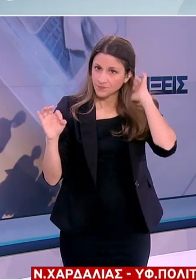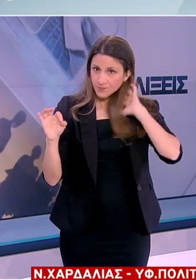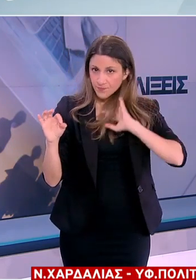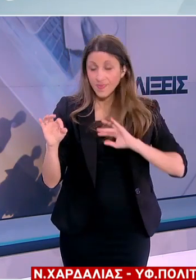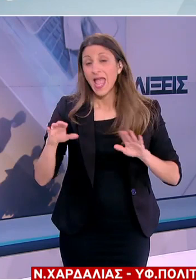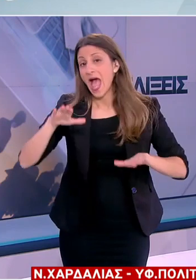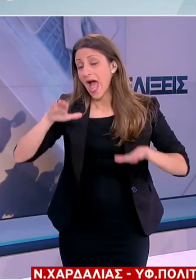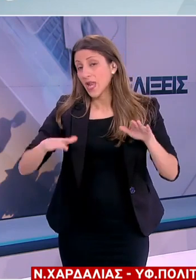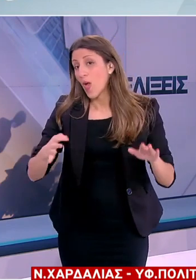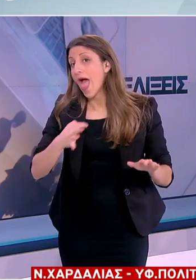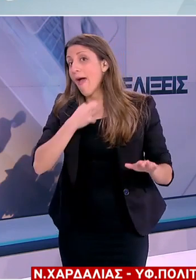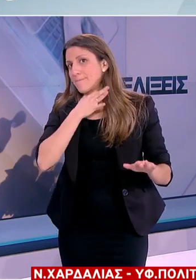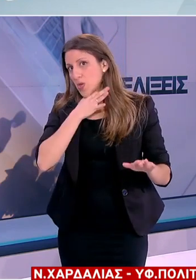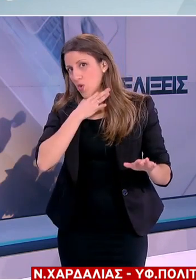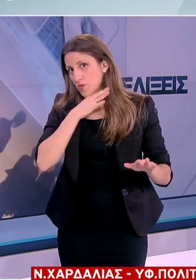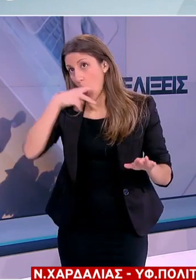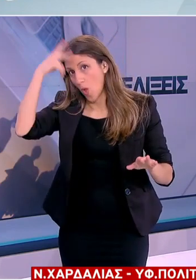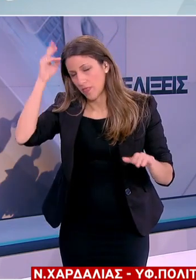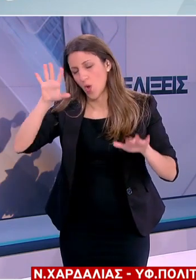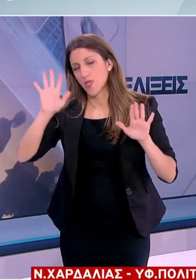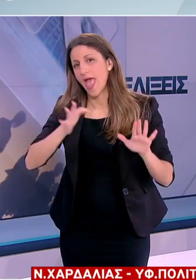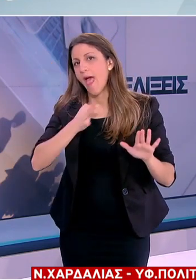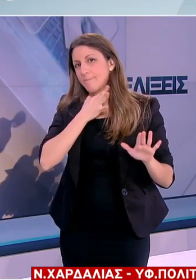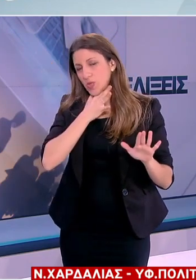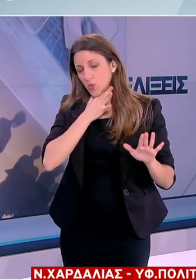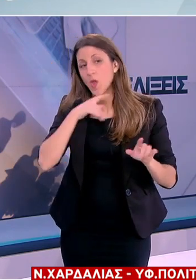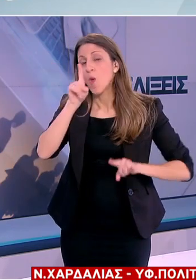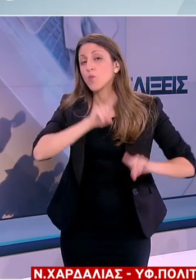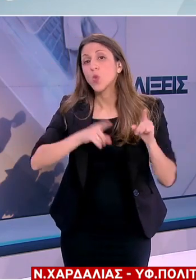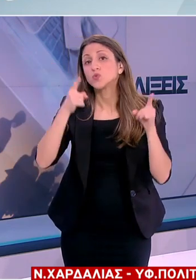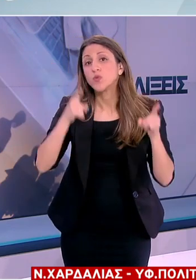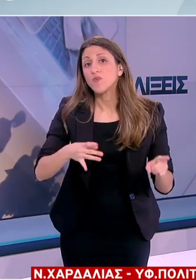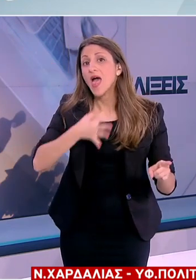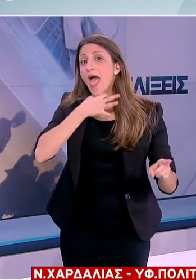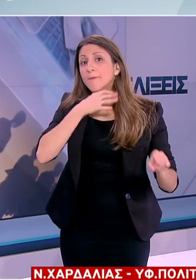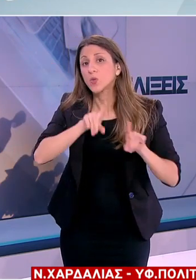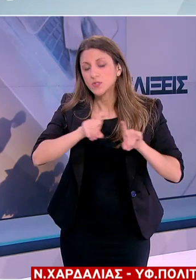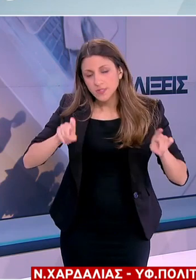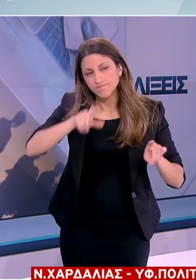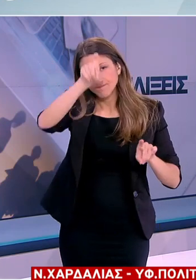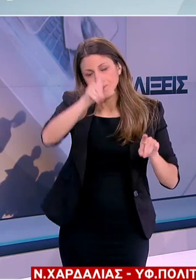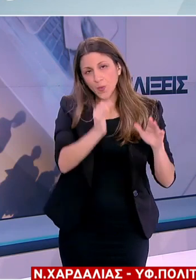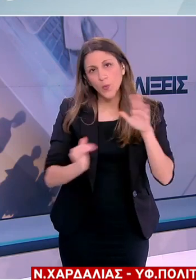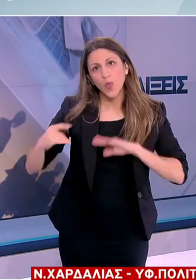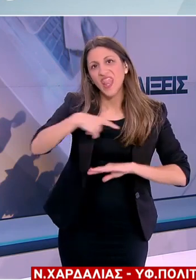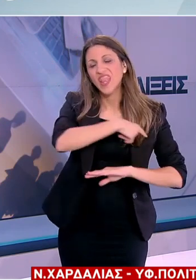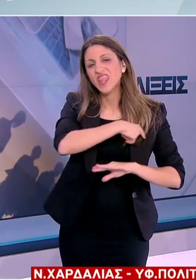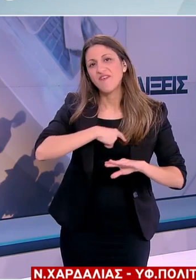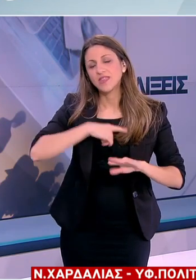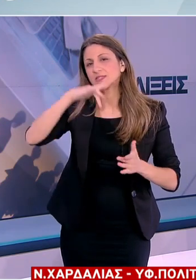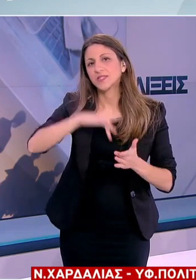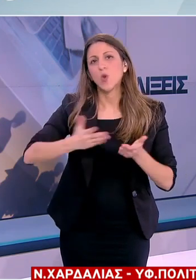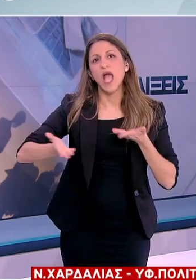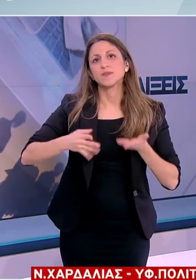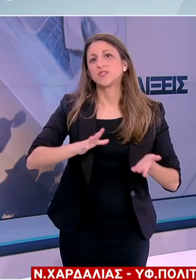χαρακτήρας αξιολογείται από τον προϊστάμενο του κάθε ΚΕΠ. Υπενθυμίζεται ότι σύμφωνα με προηγούμενη εγκύκλιο του αρμόδιου υπουργού κ. Γιοργαντά, για τον